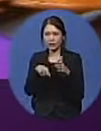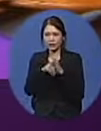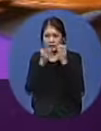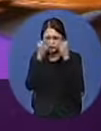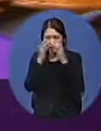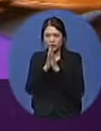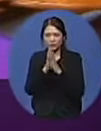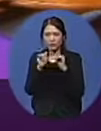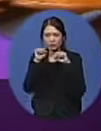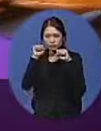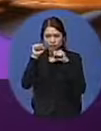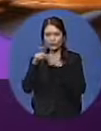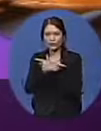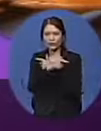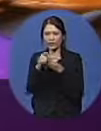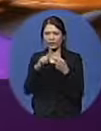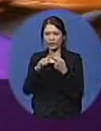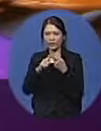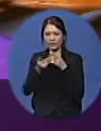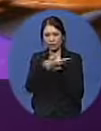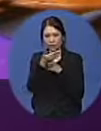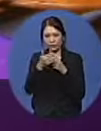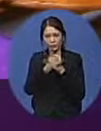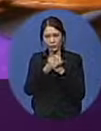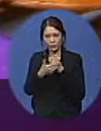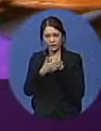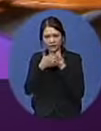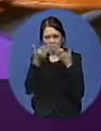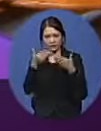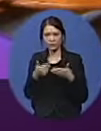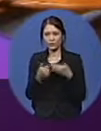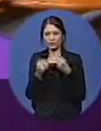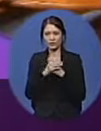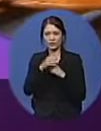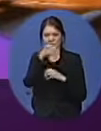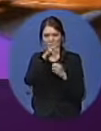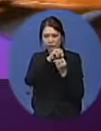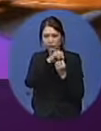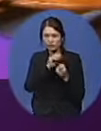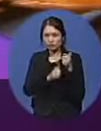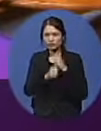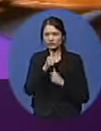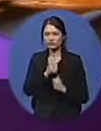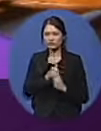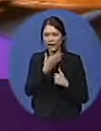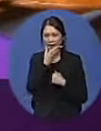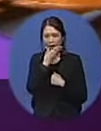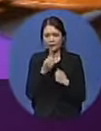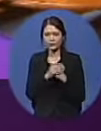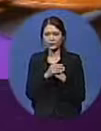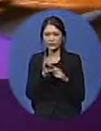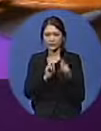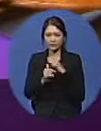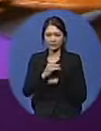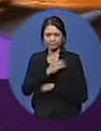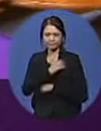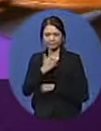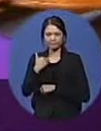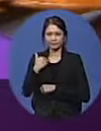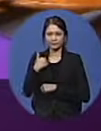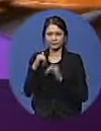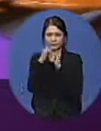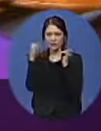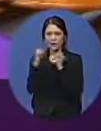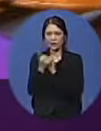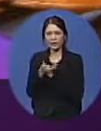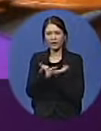사회운동의 길을 얼마나 잘 가느냐에 따라 우리 후손들의 행복과 보다 품격 있는 사회로의 이동이